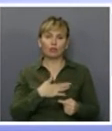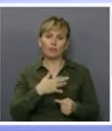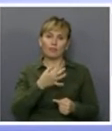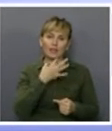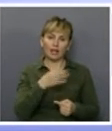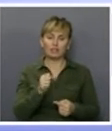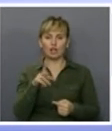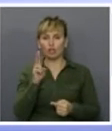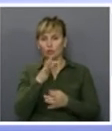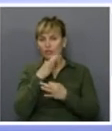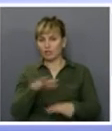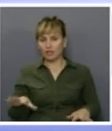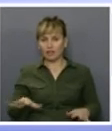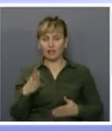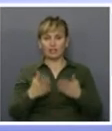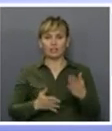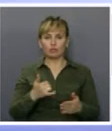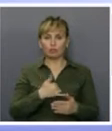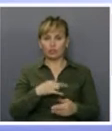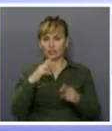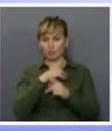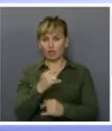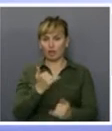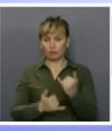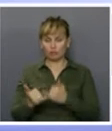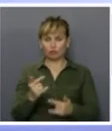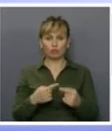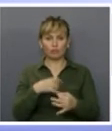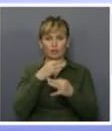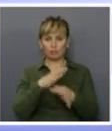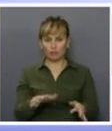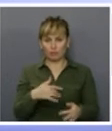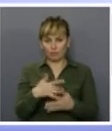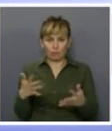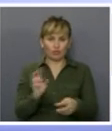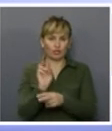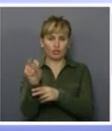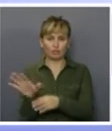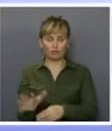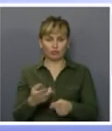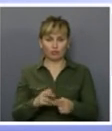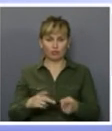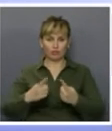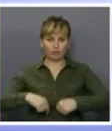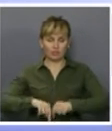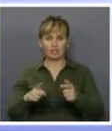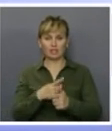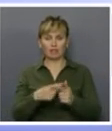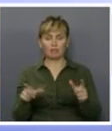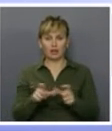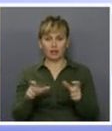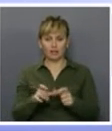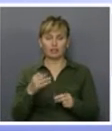нам не нравится. Да? Например, если нас неправильно обслужили или нам что-то не понравилось, мы, скорее всего, больше не придем в эту сеть или в этот магазин.